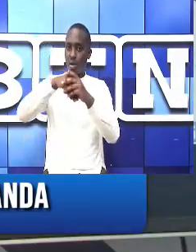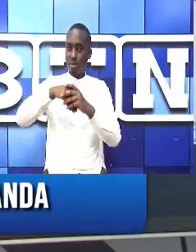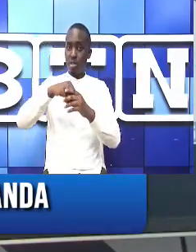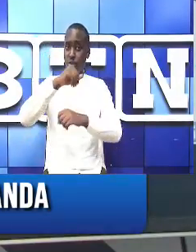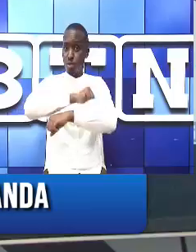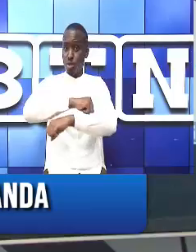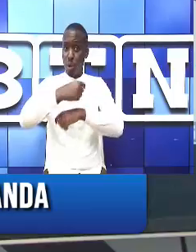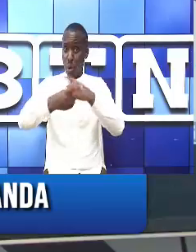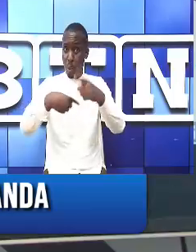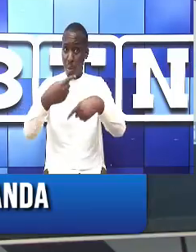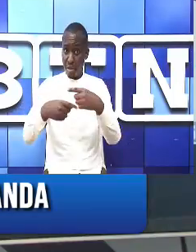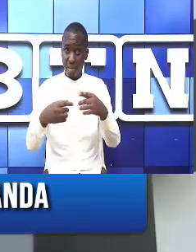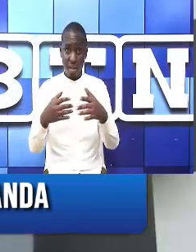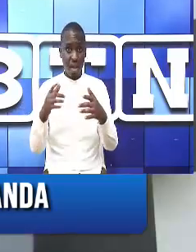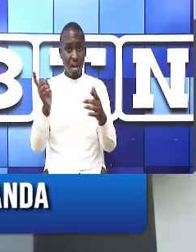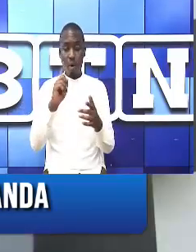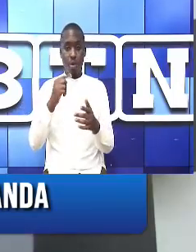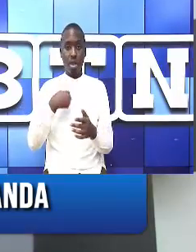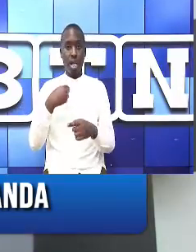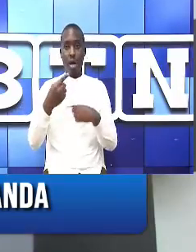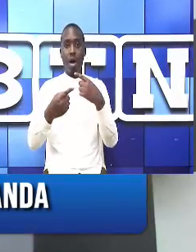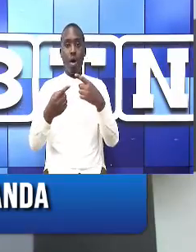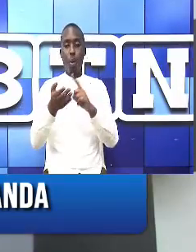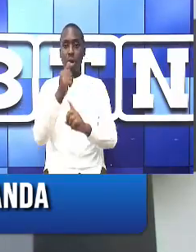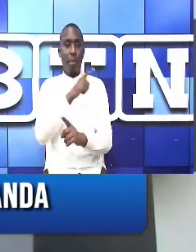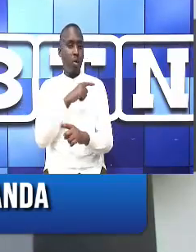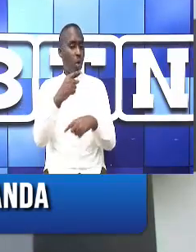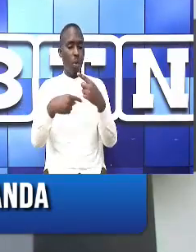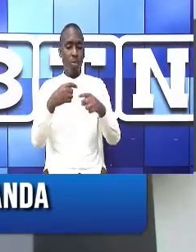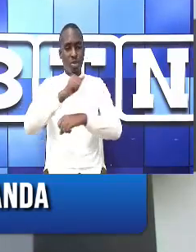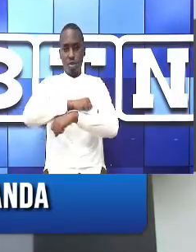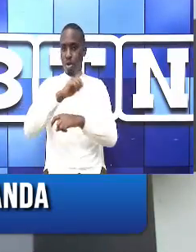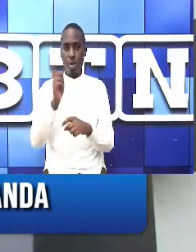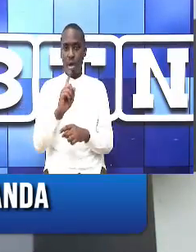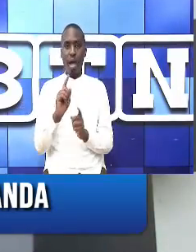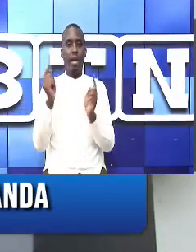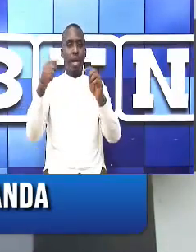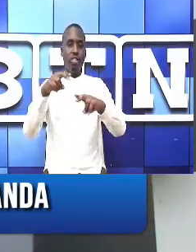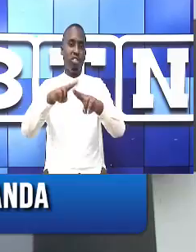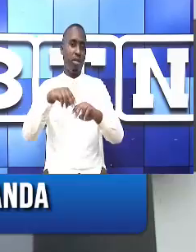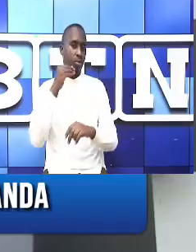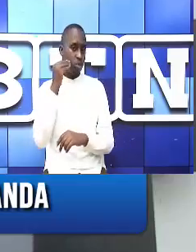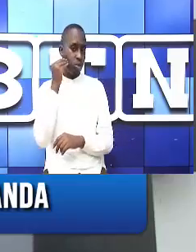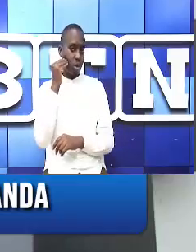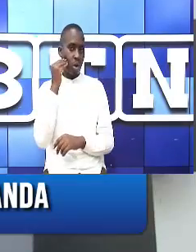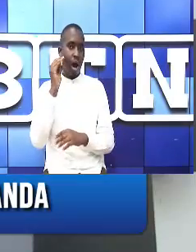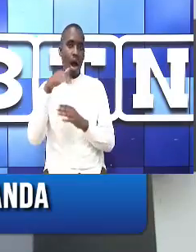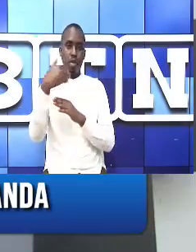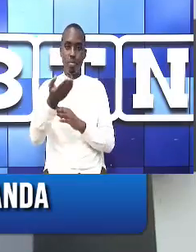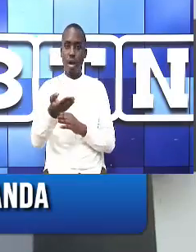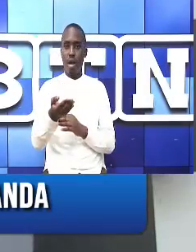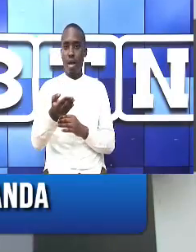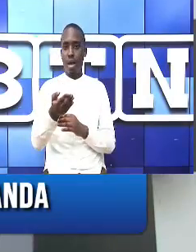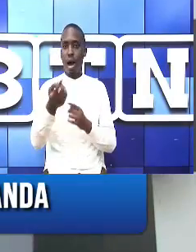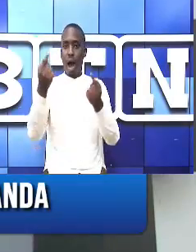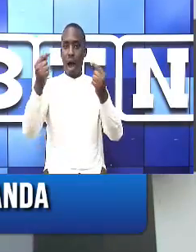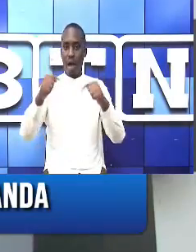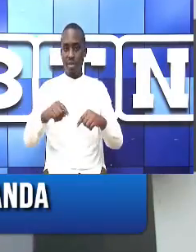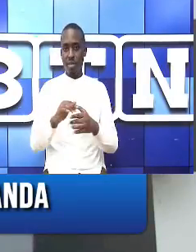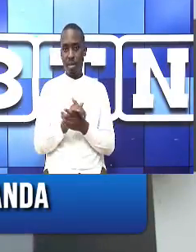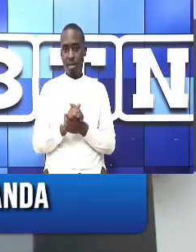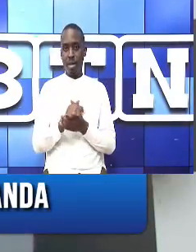murakomeza ntabwo nagize amahirwe yo gukomeza naraje nicara imuhira ahubwo nyuma yaho haje